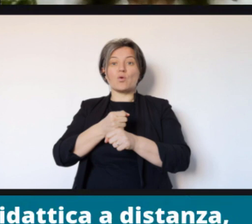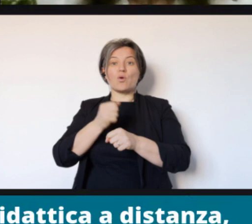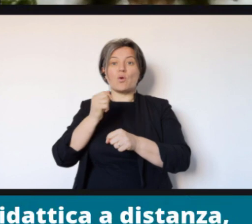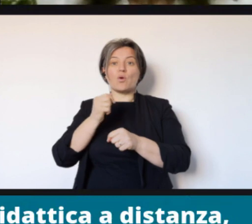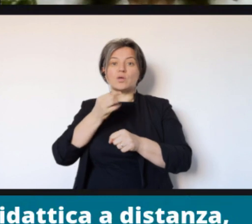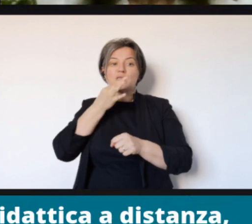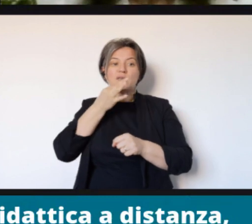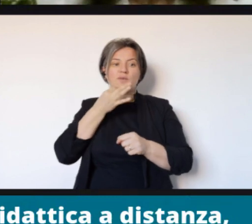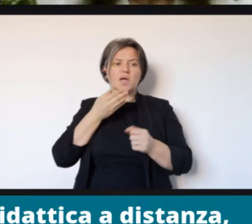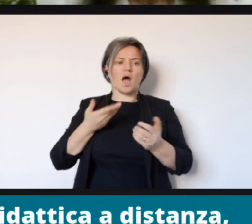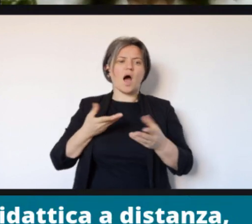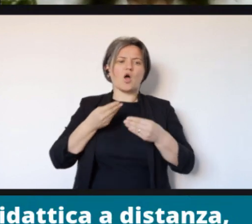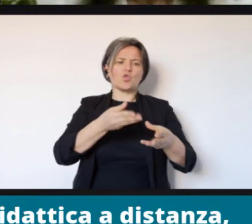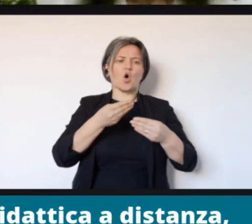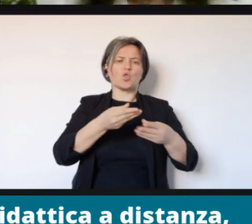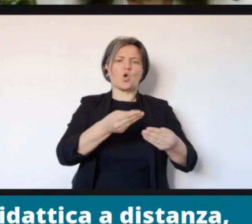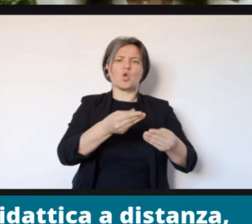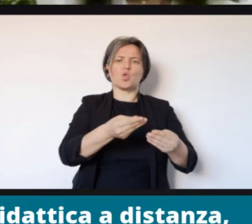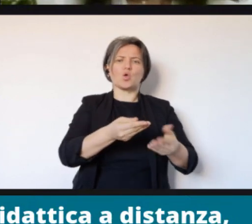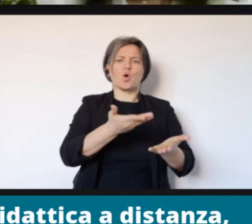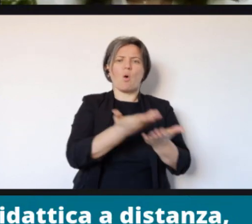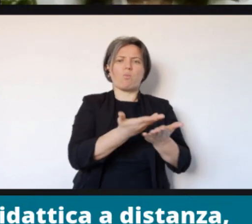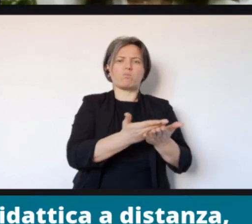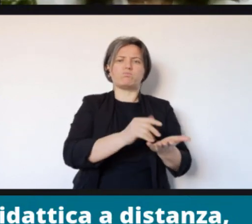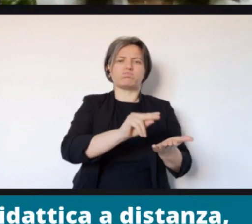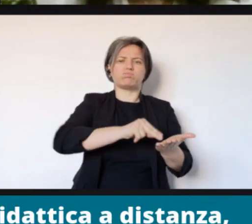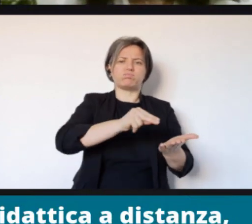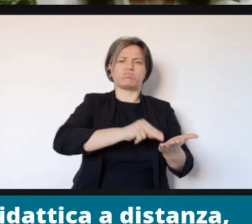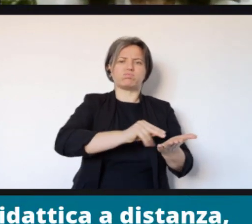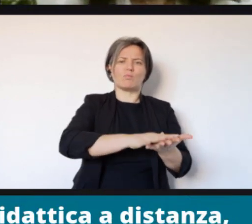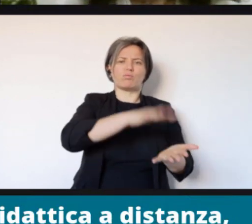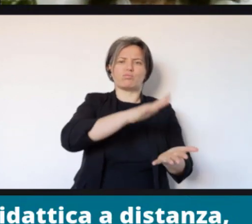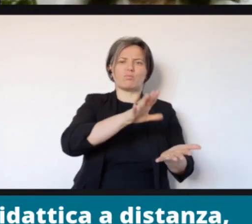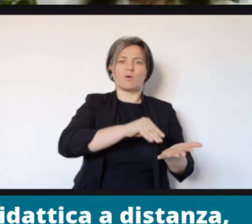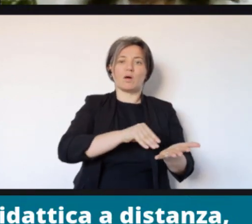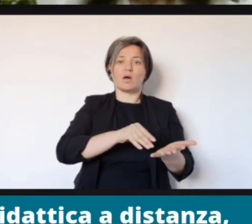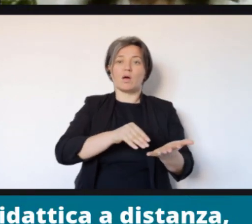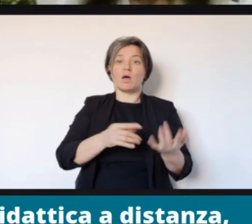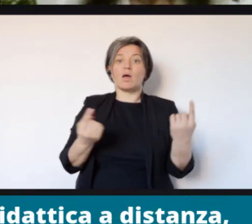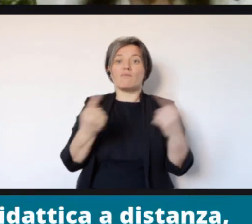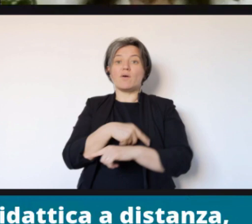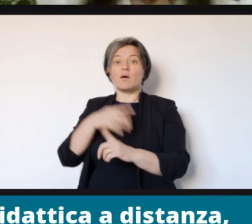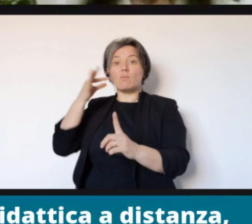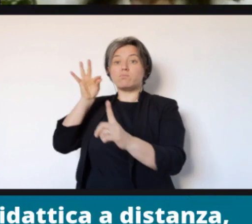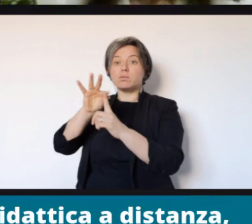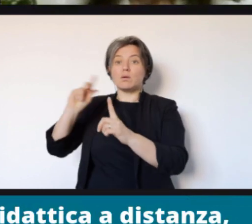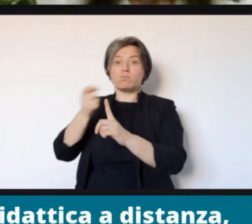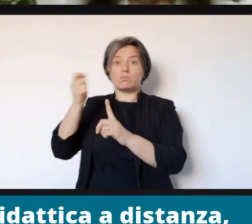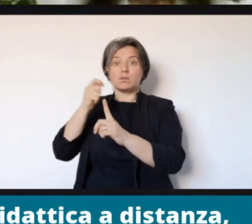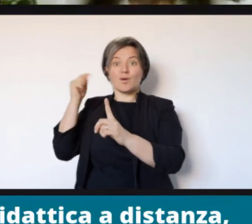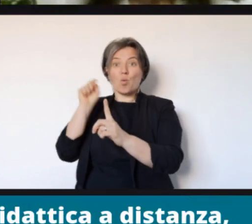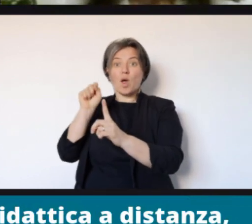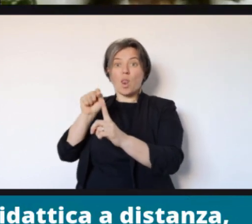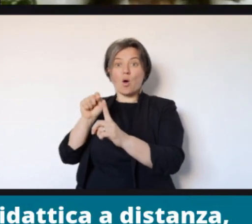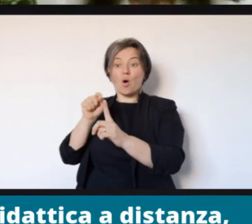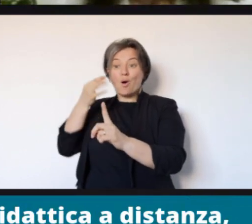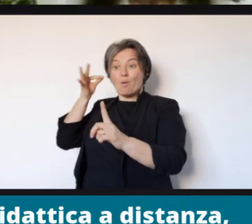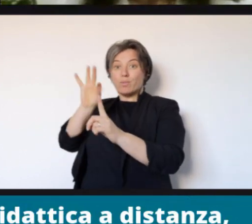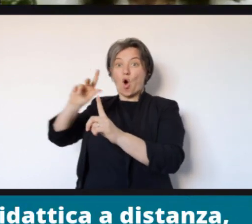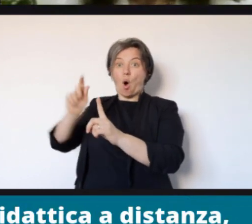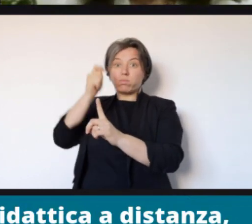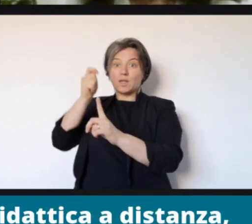fare dei compiti, assolvere dei compiti, a un raggiungere dei progetti. Se diventa un raggiungere